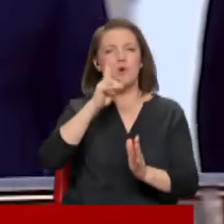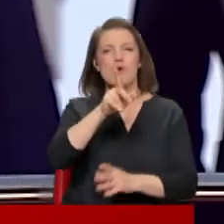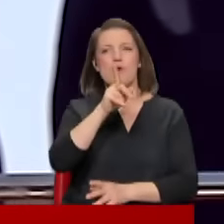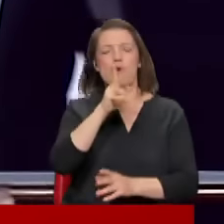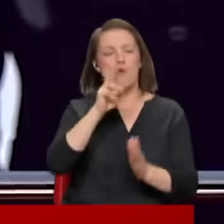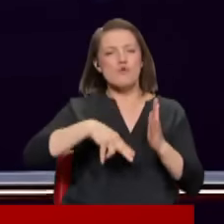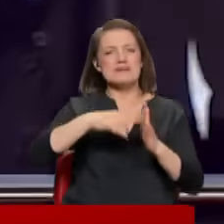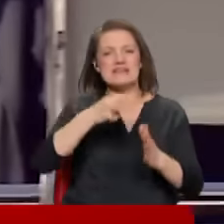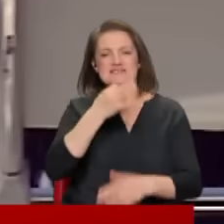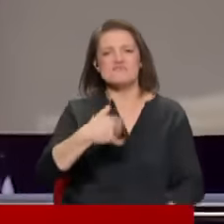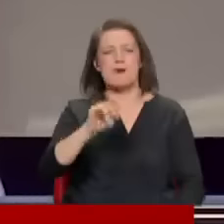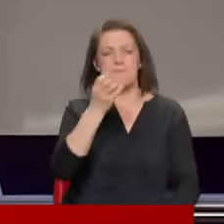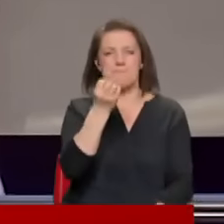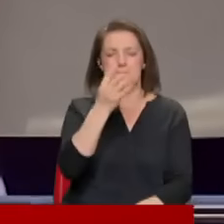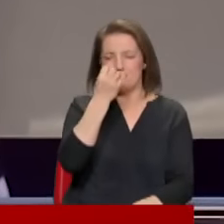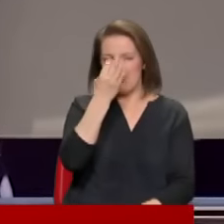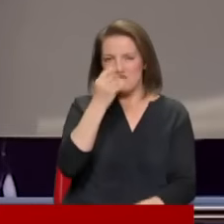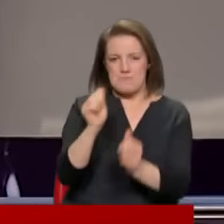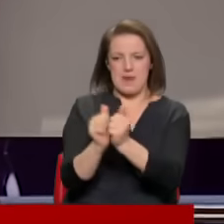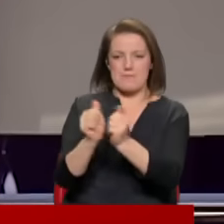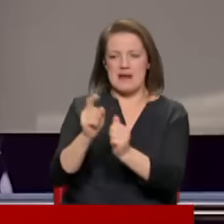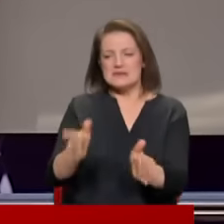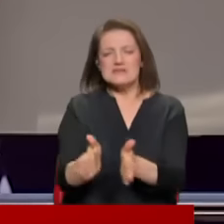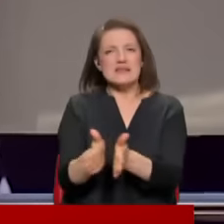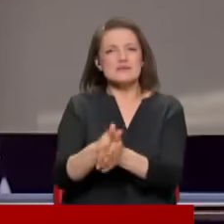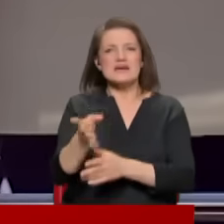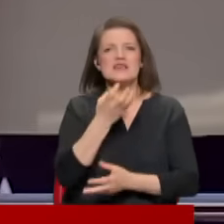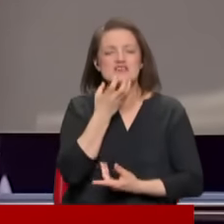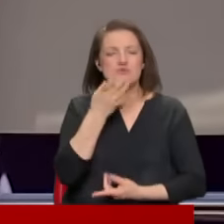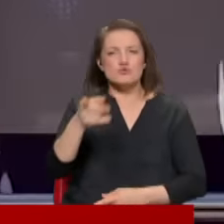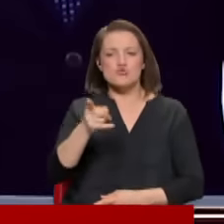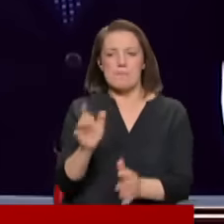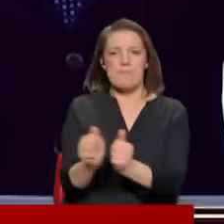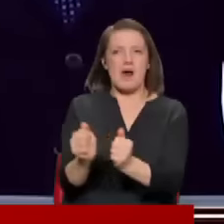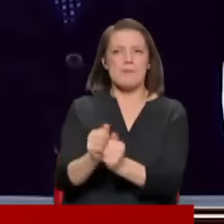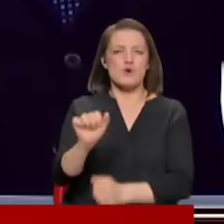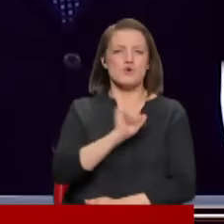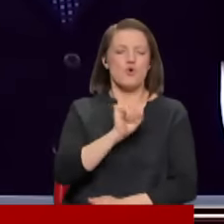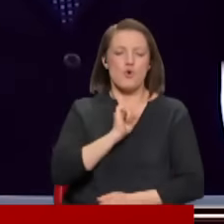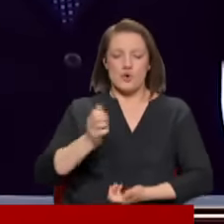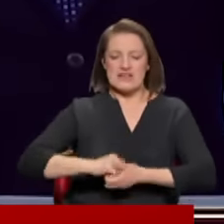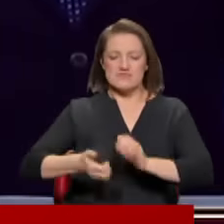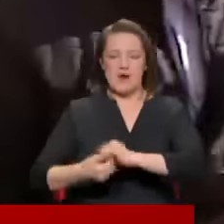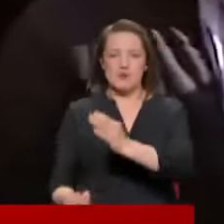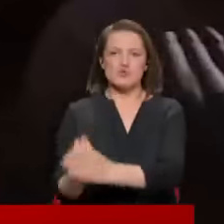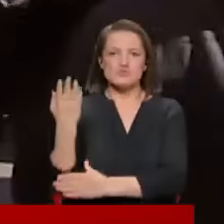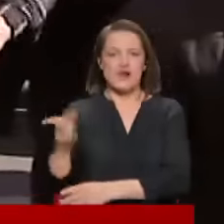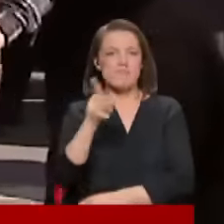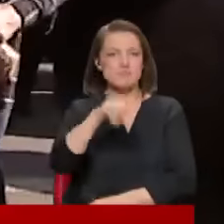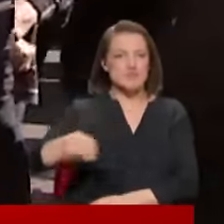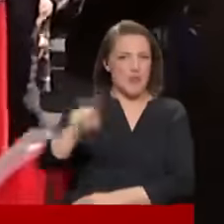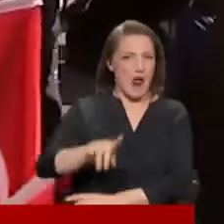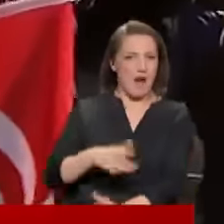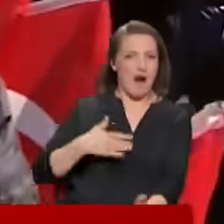Bahçeli ile beraber bunlar. Yanlarına bir de Hizbullahçıları almışlar. Korku ittifakı kurmuşlar. Bunlara